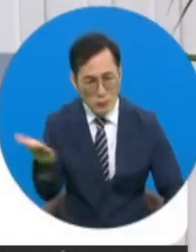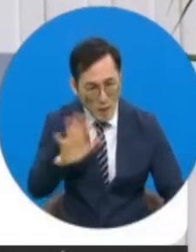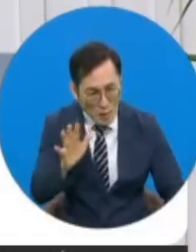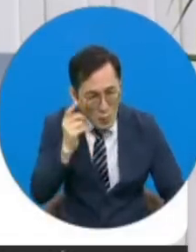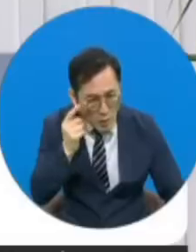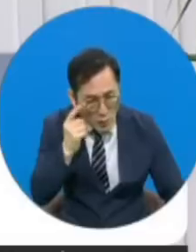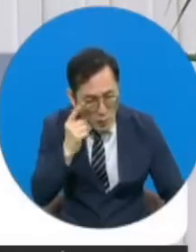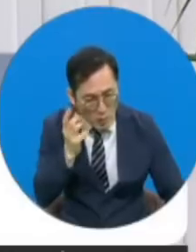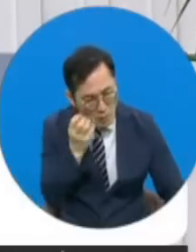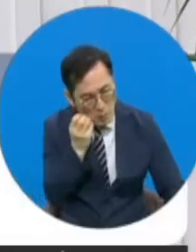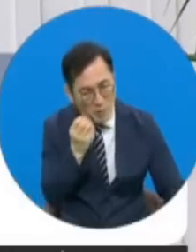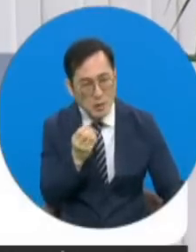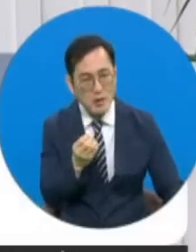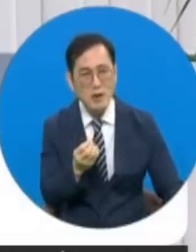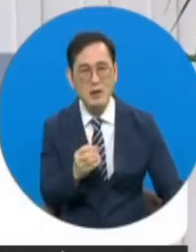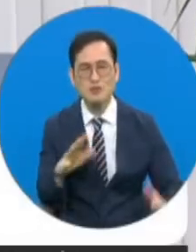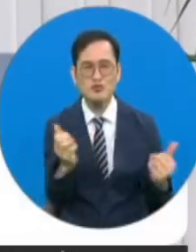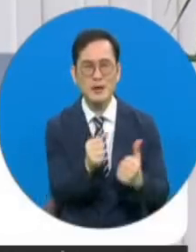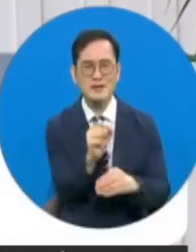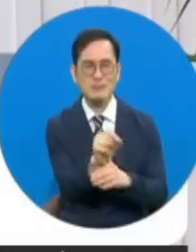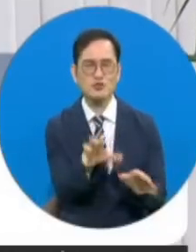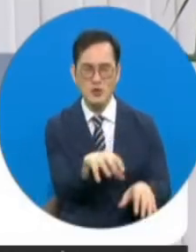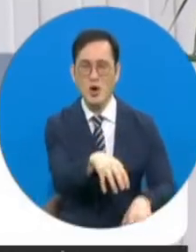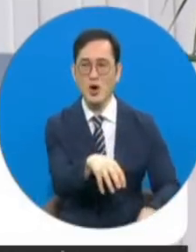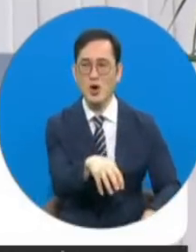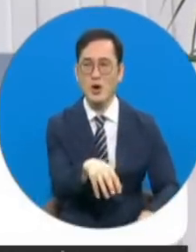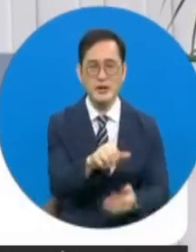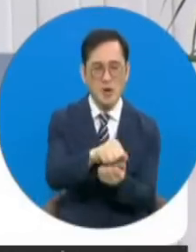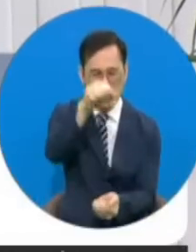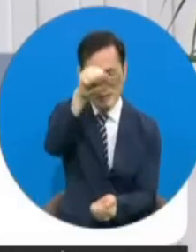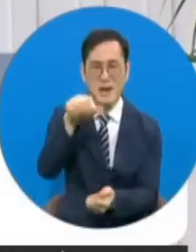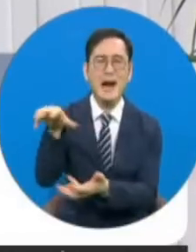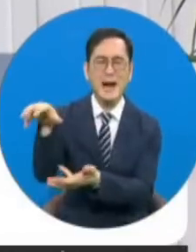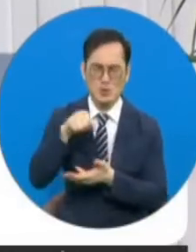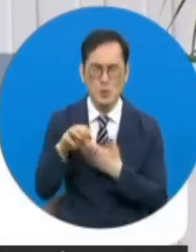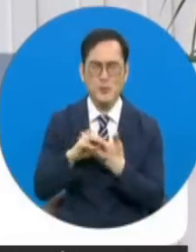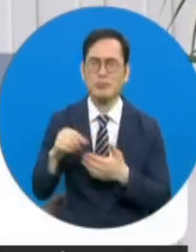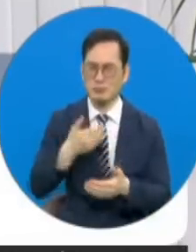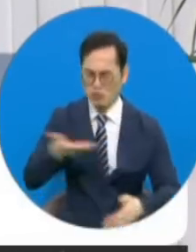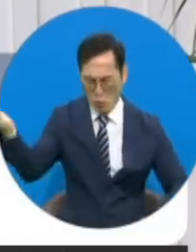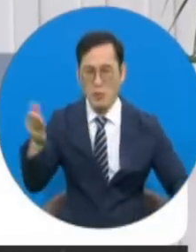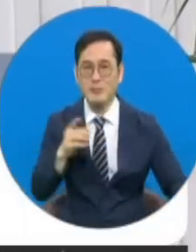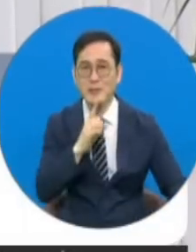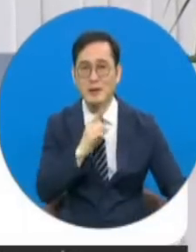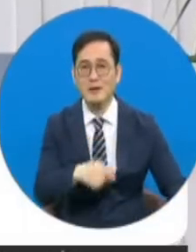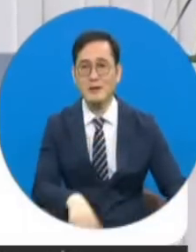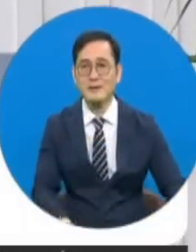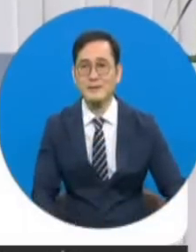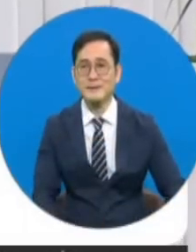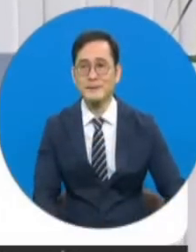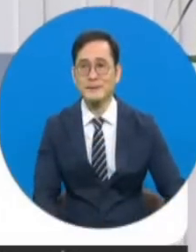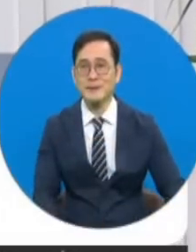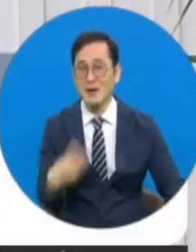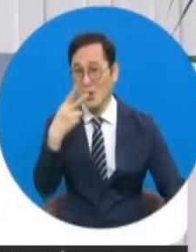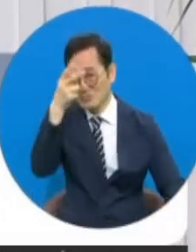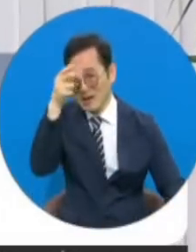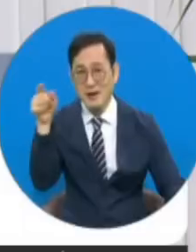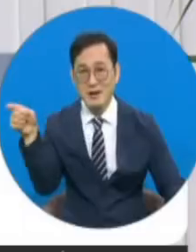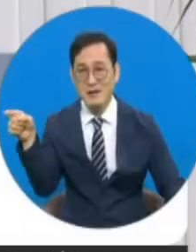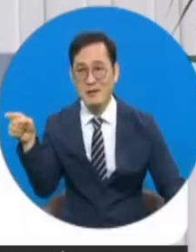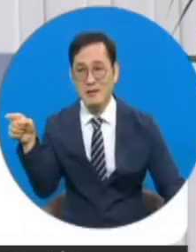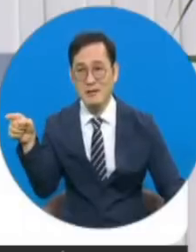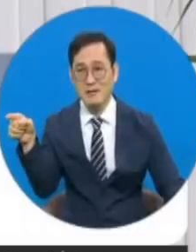그런지를 한번 봤는데 국회 사무처에서는 별다른 거 없더라고요 영장만 받아와라고 했더라고요 저는이 검찰이 이렇게까지